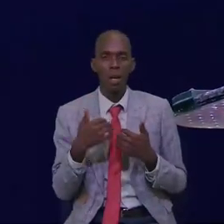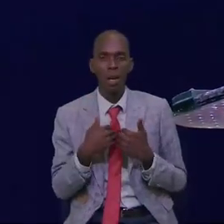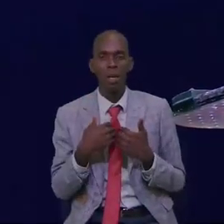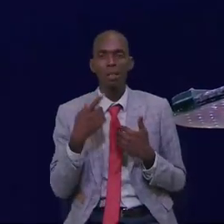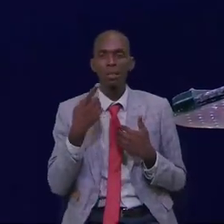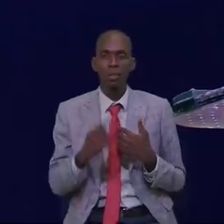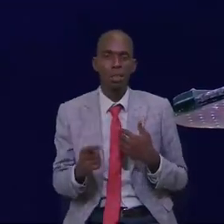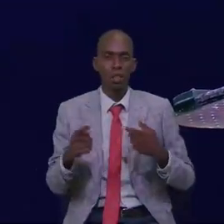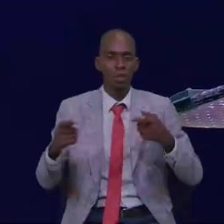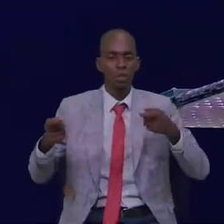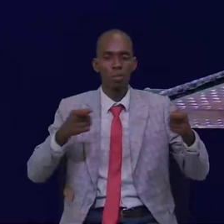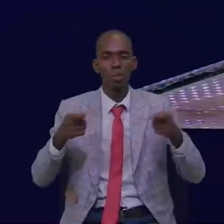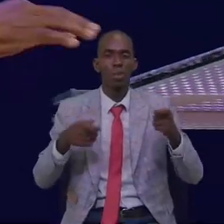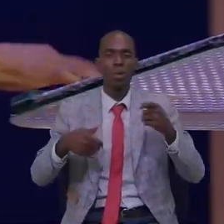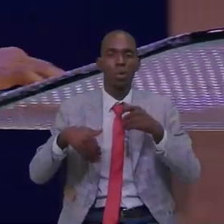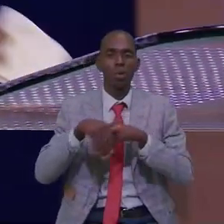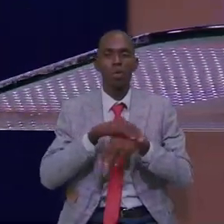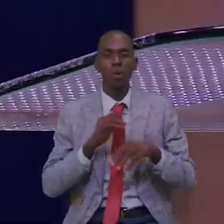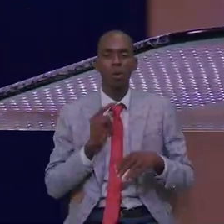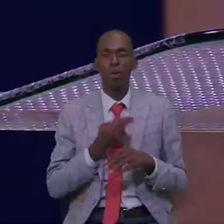la domination sur nous.